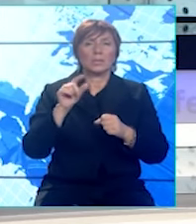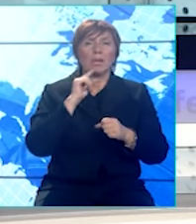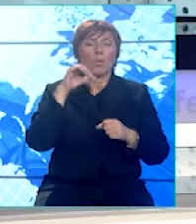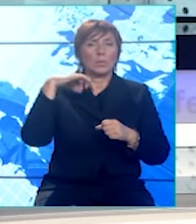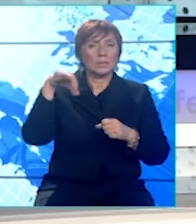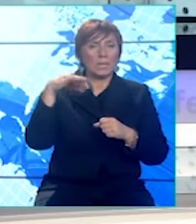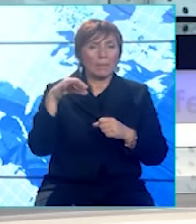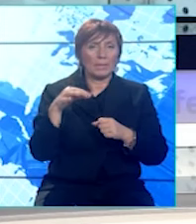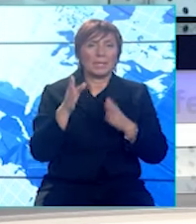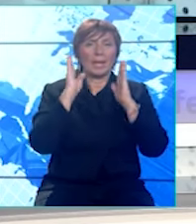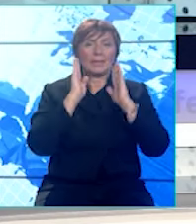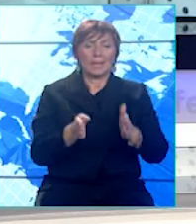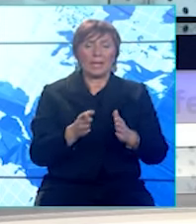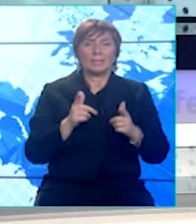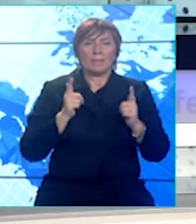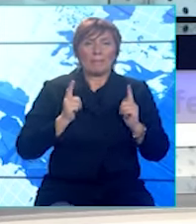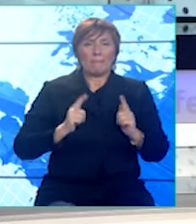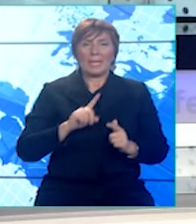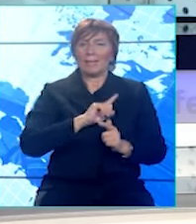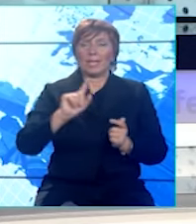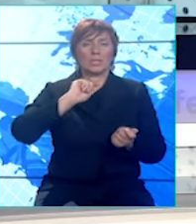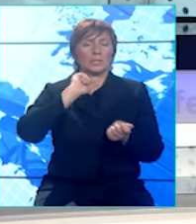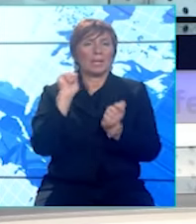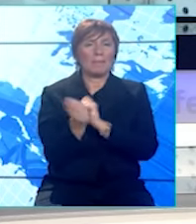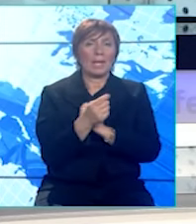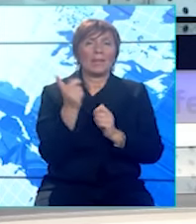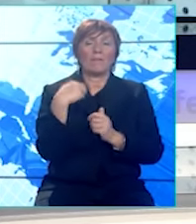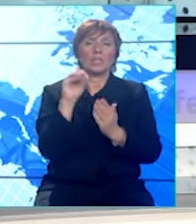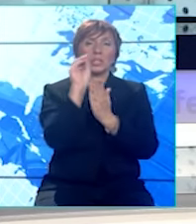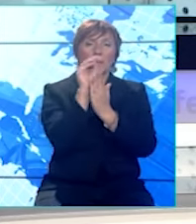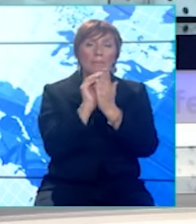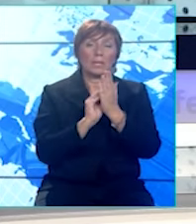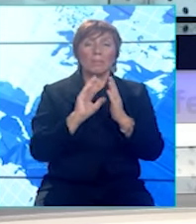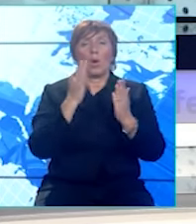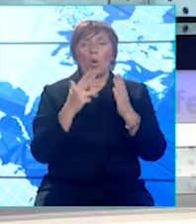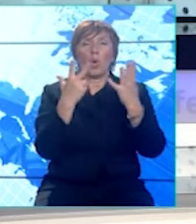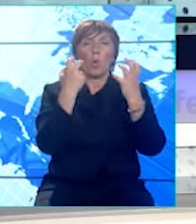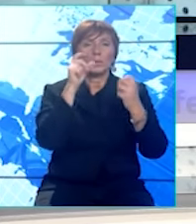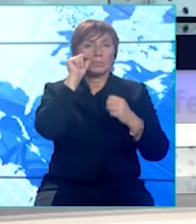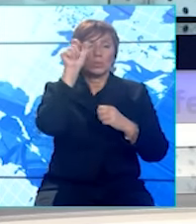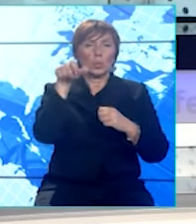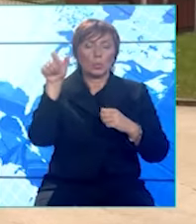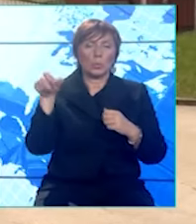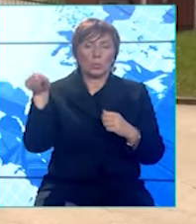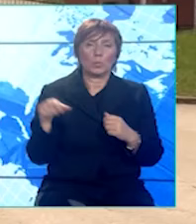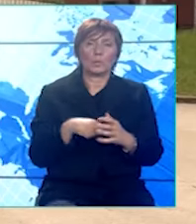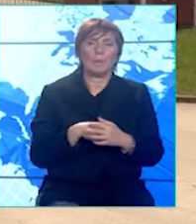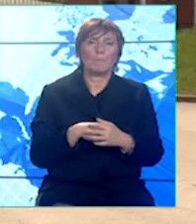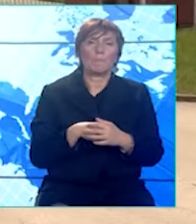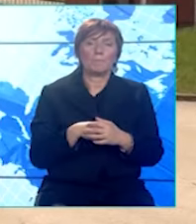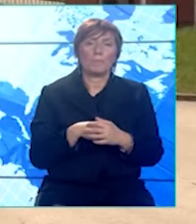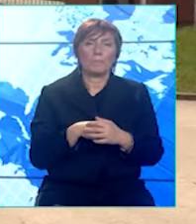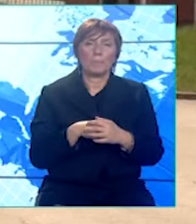Srebrenici. Trasa Marša mira neće se mijenjati, a već je prijavljeno skoro 800 učesnika.